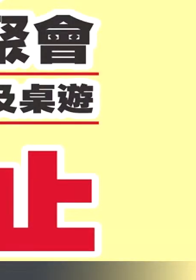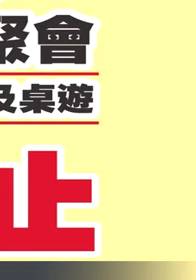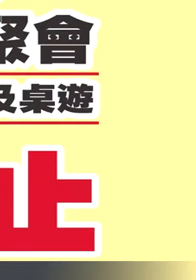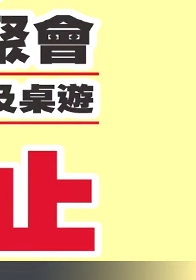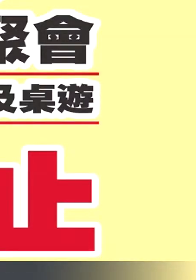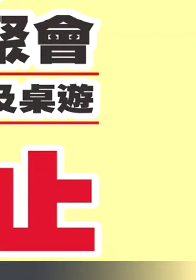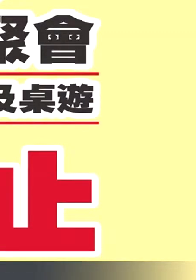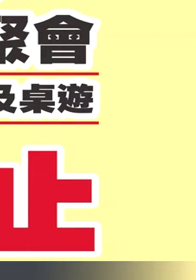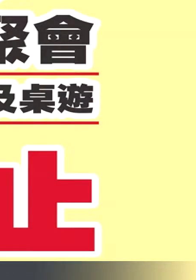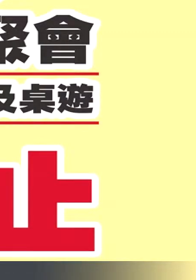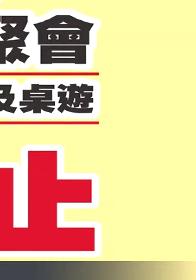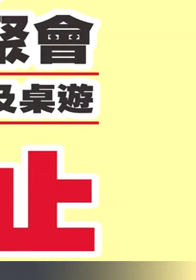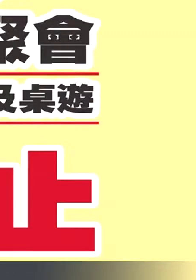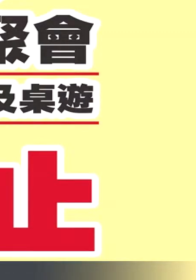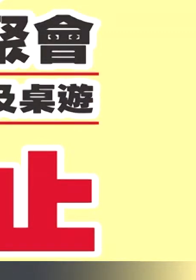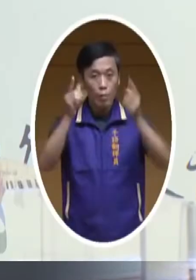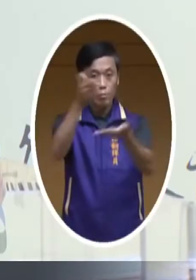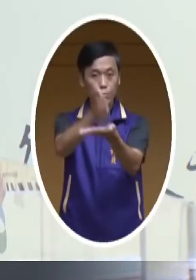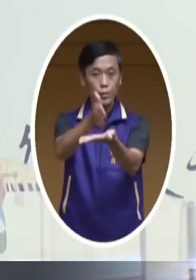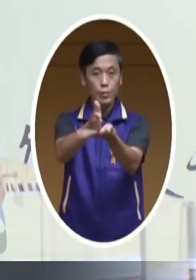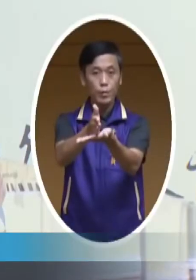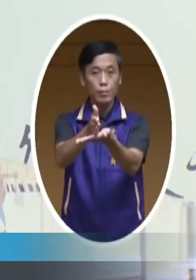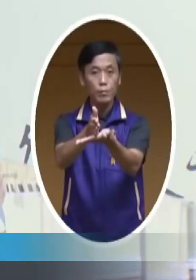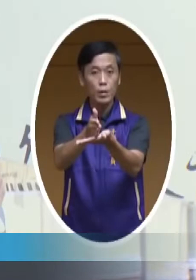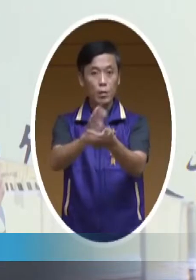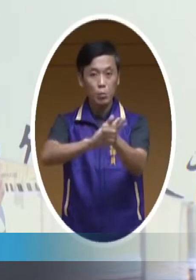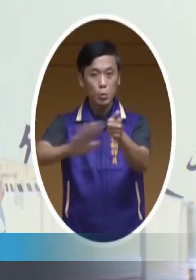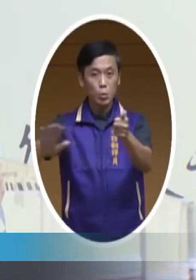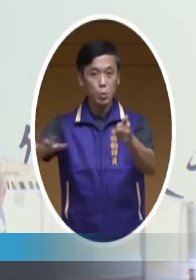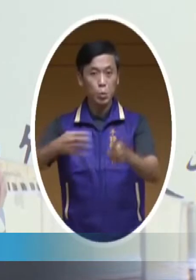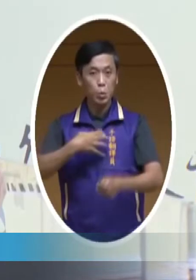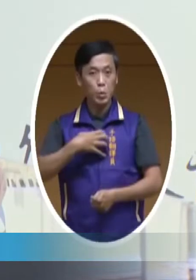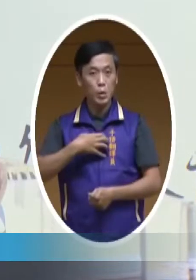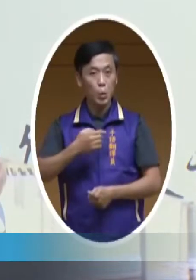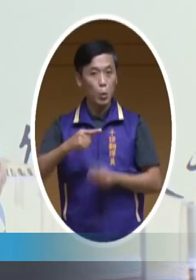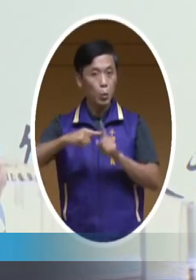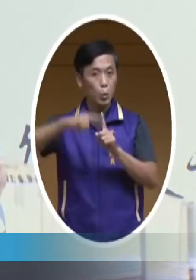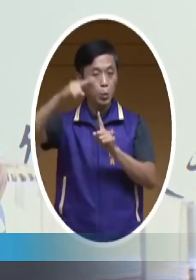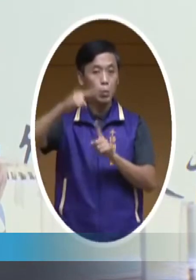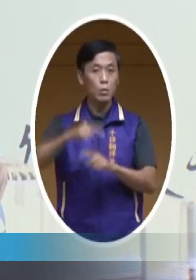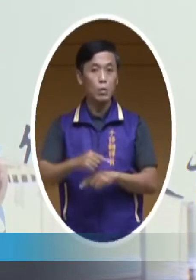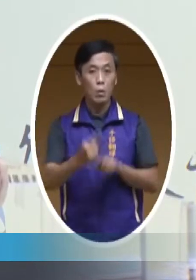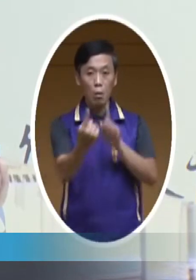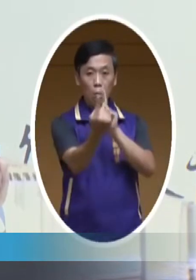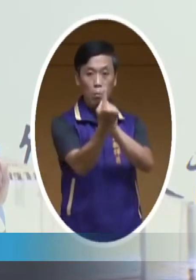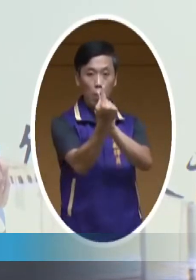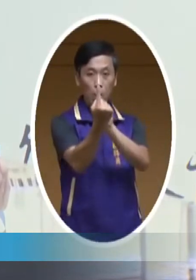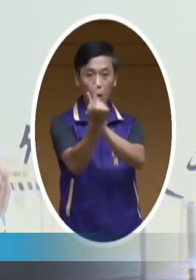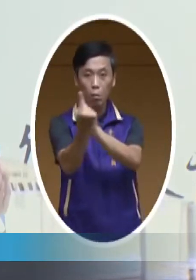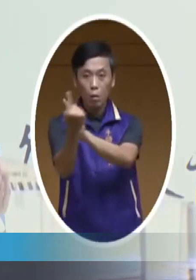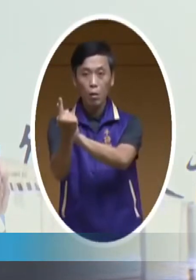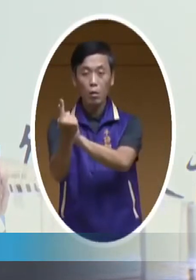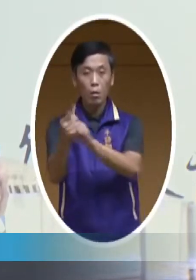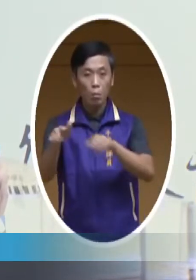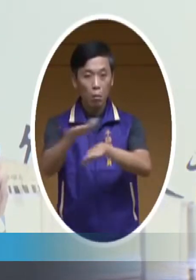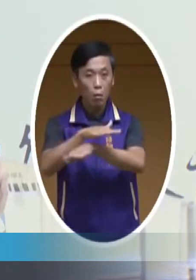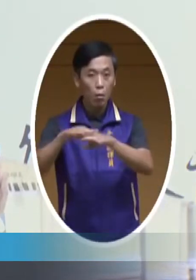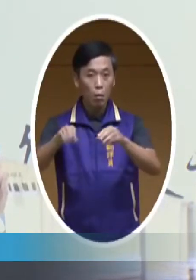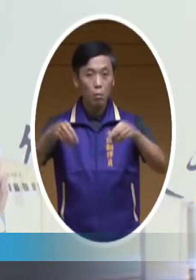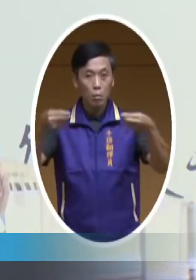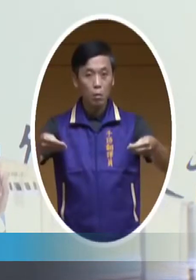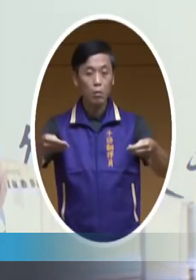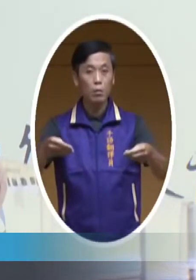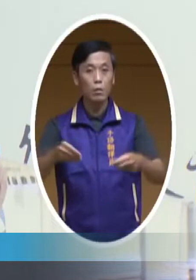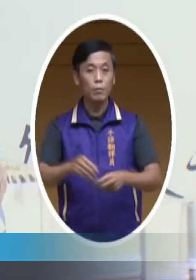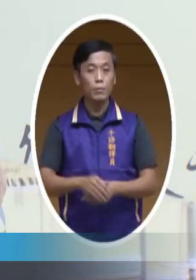桌游一律停止。 这个风险实在是太高，你面对面，你啊咧拍麻将，